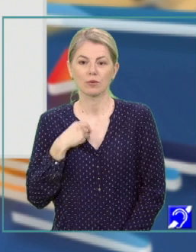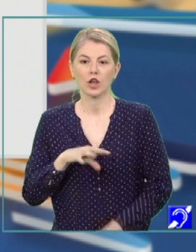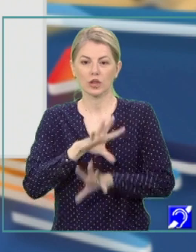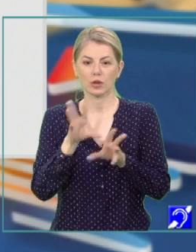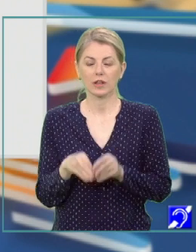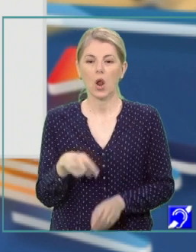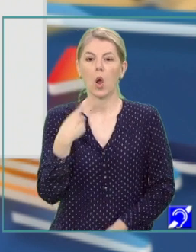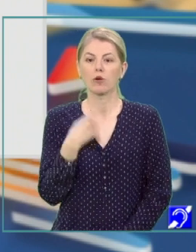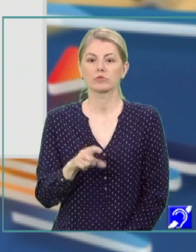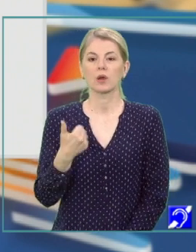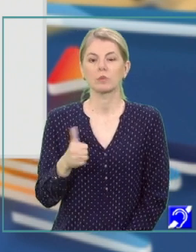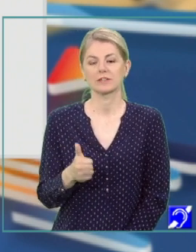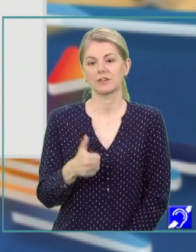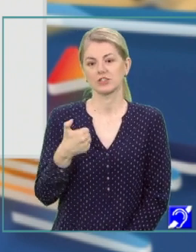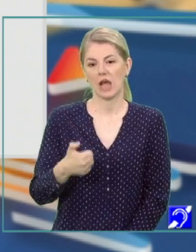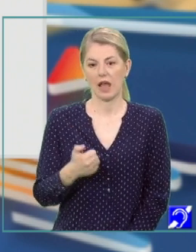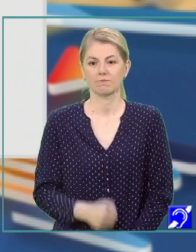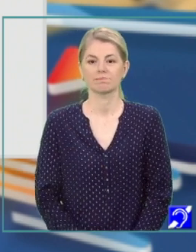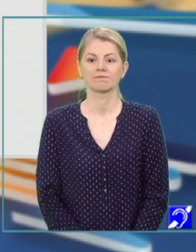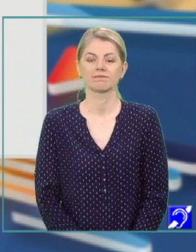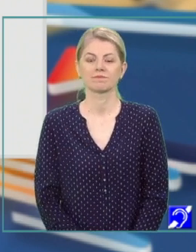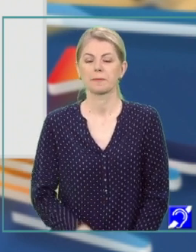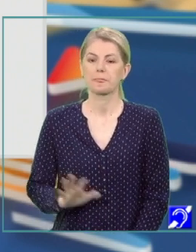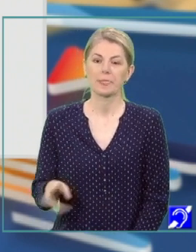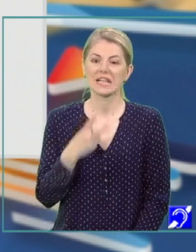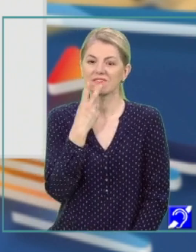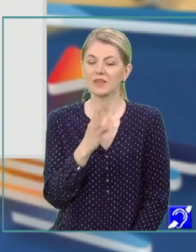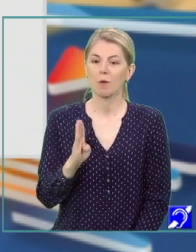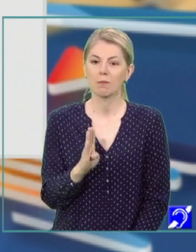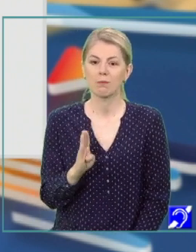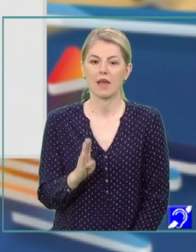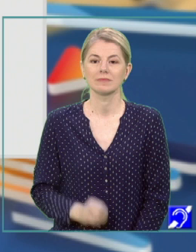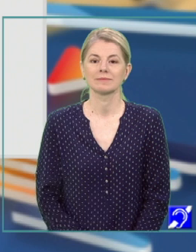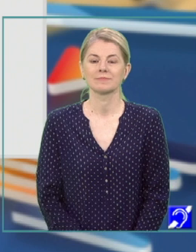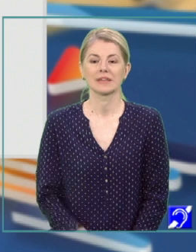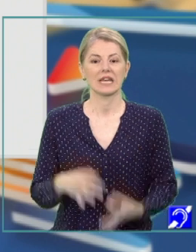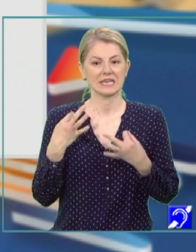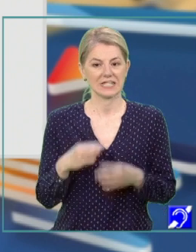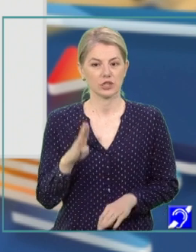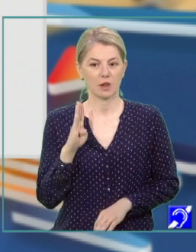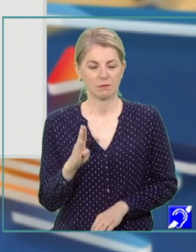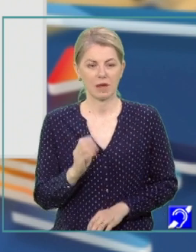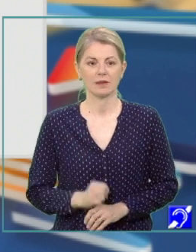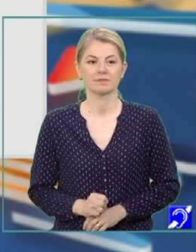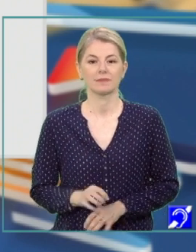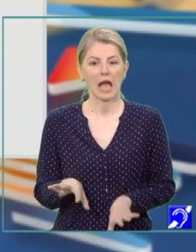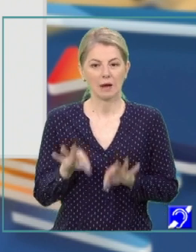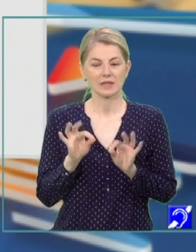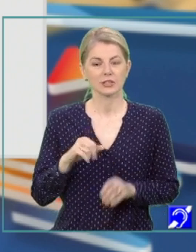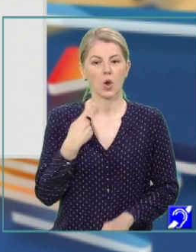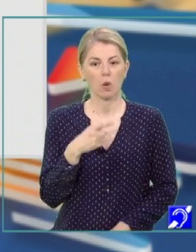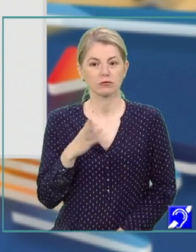de 111A. Hai să vedem și B-ul, 10B, am găsit